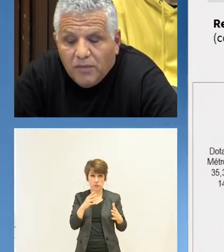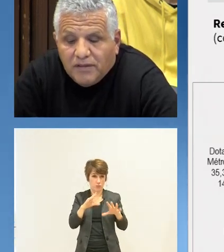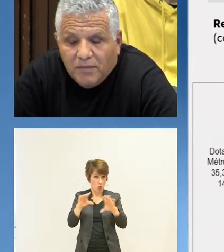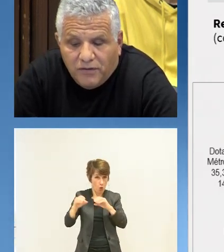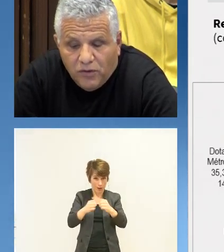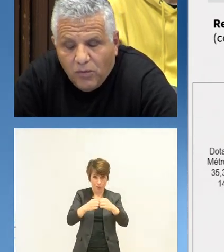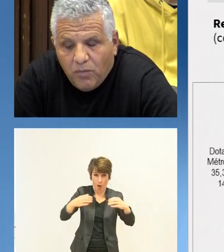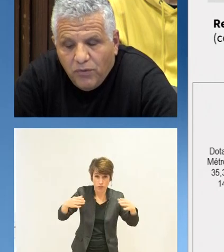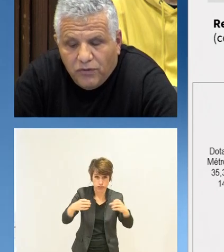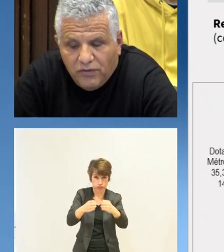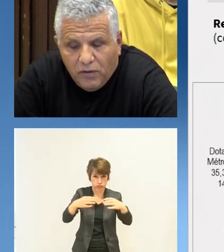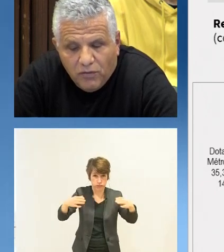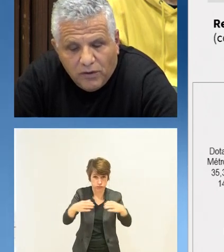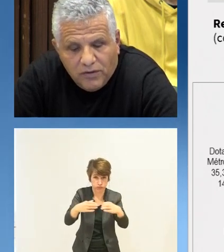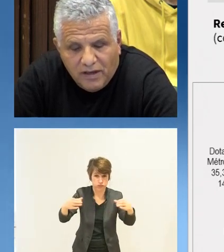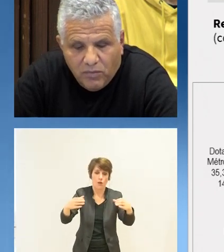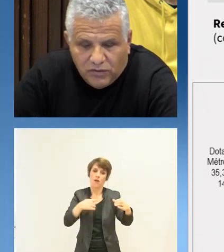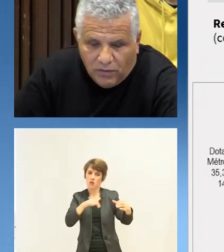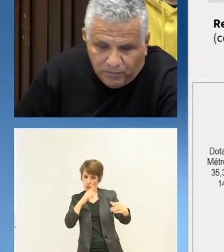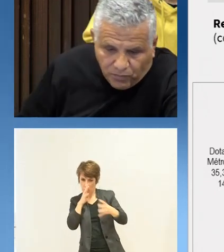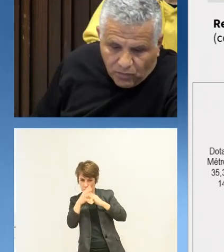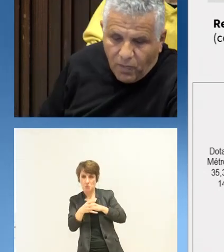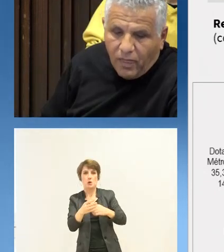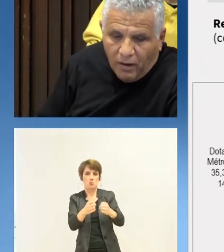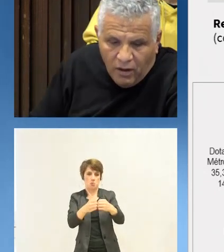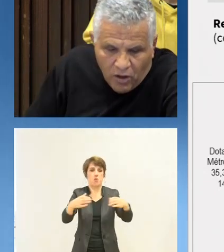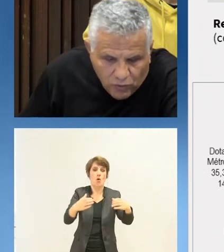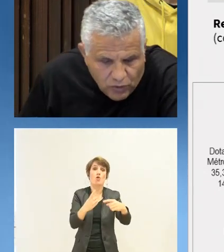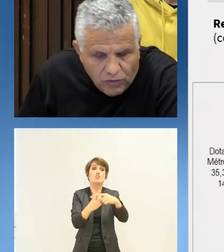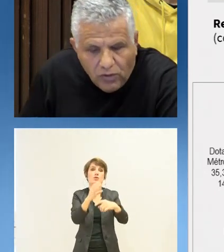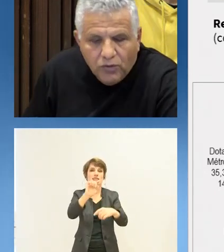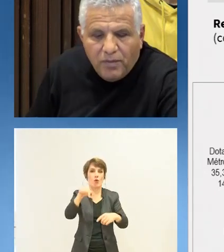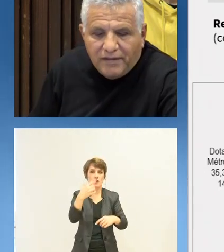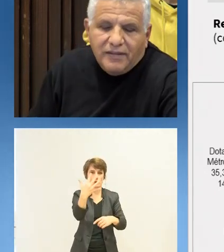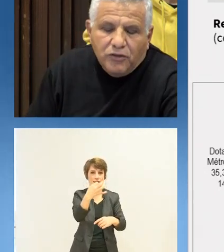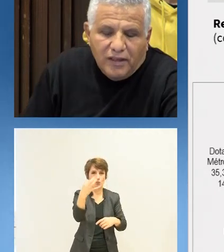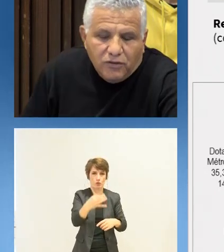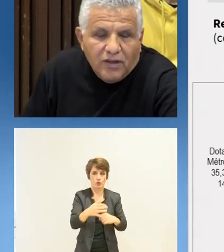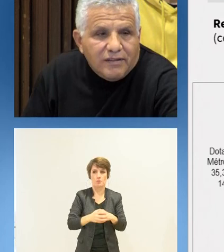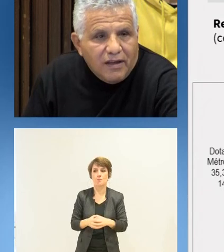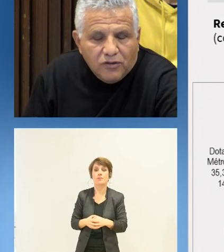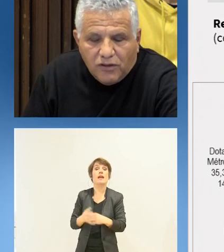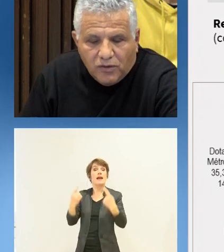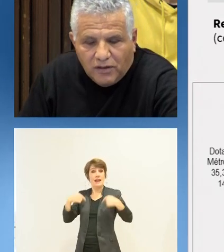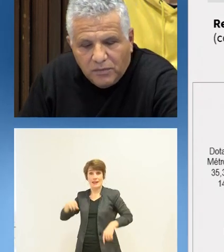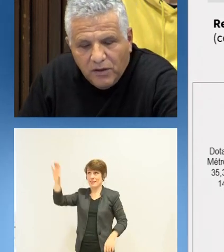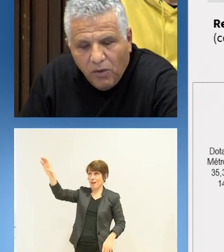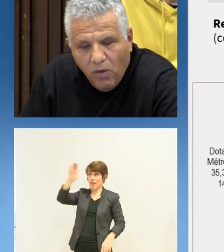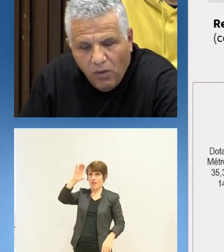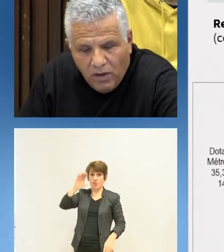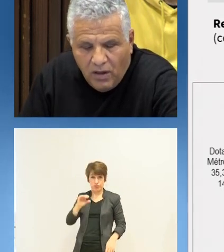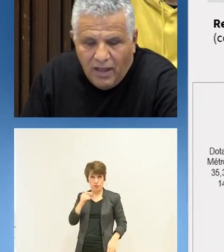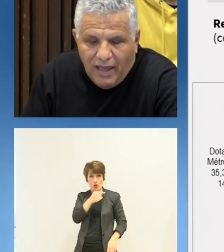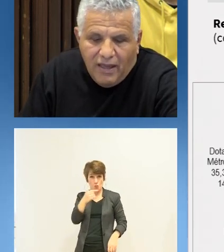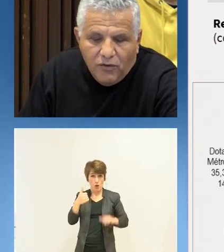pris comme estimation +0 5% nous notons une baisse des dotations de l'état de 160000 euros